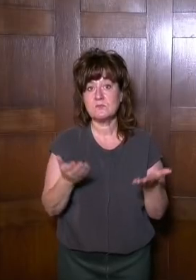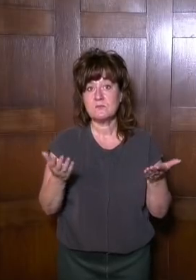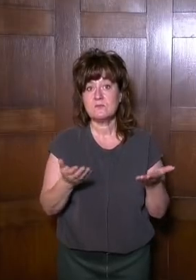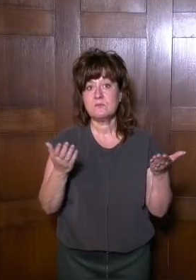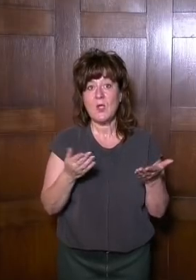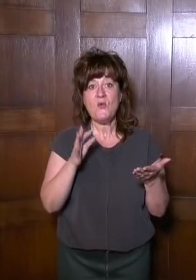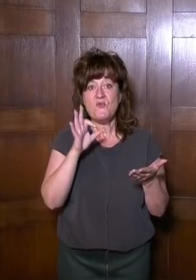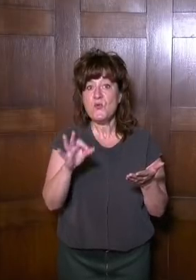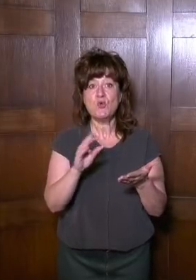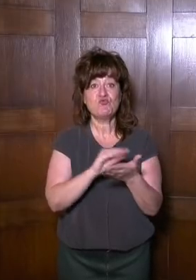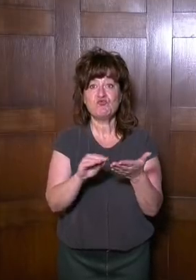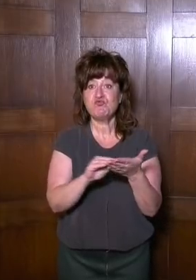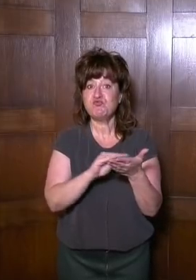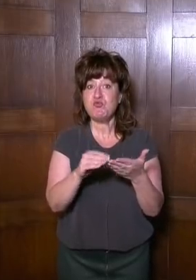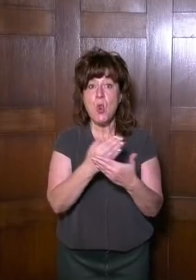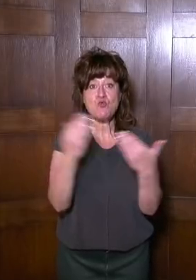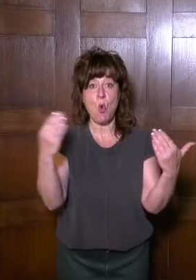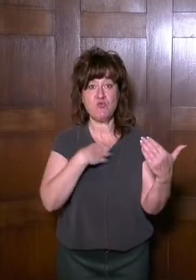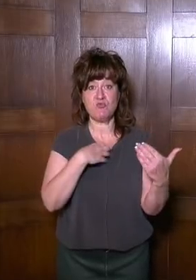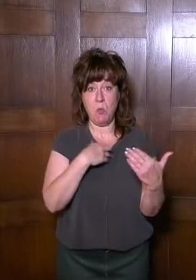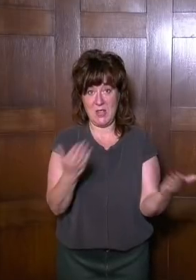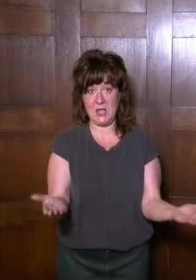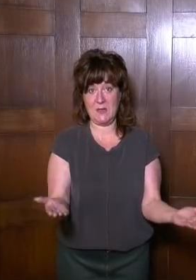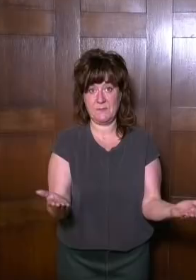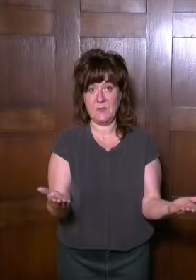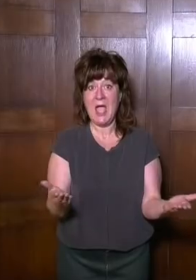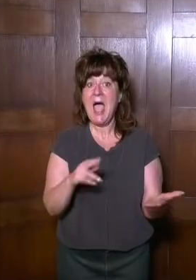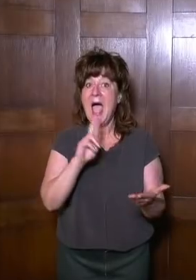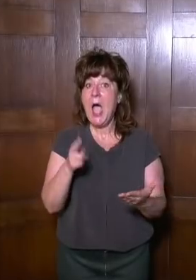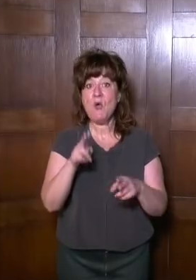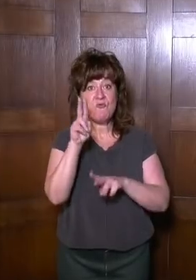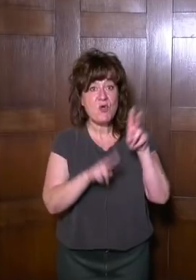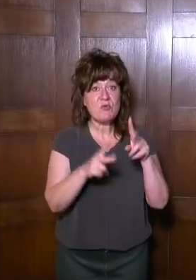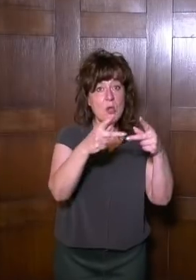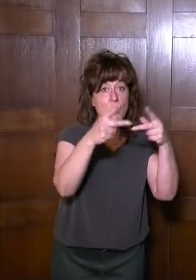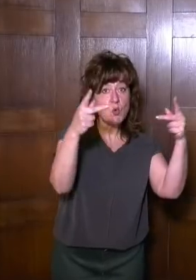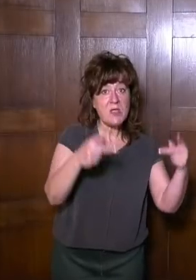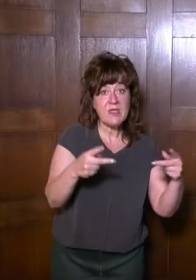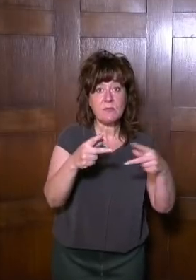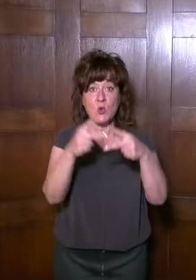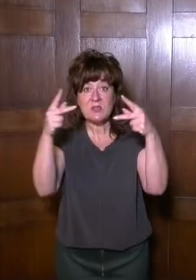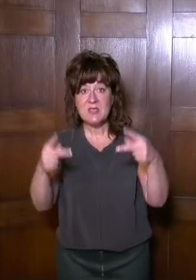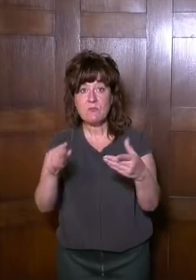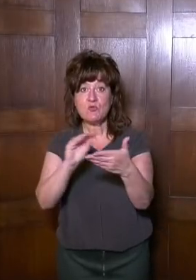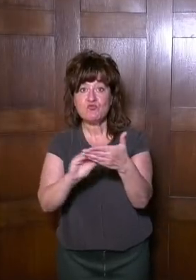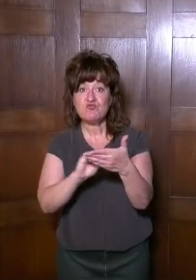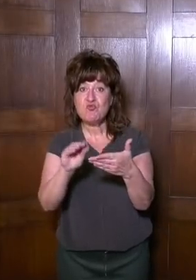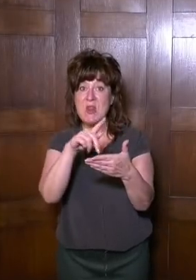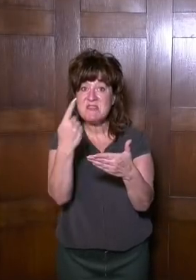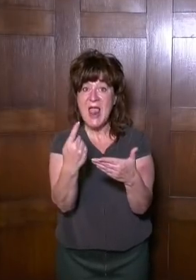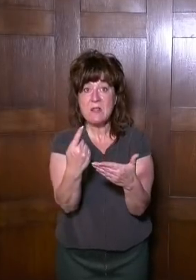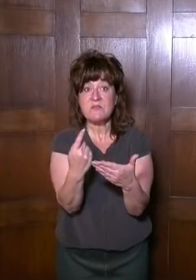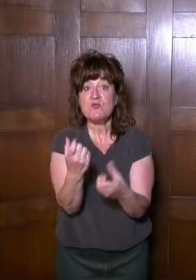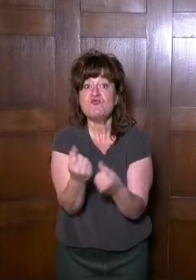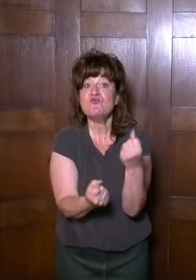den Schulen hier auf die Füße gefallen bei der Umsetzung der verschiedenen Konzepte. Vieles den Schulen dementsprechend auch nicht